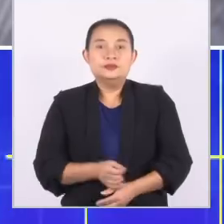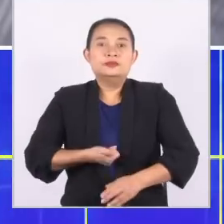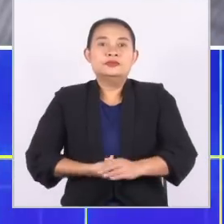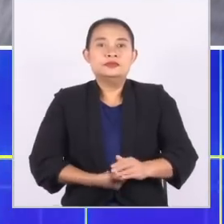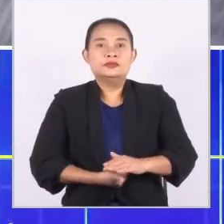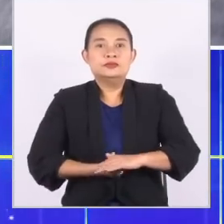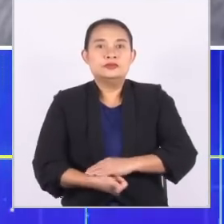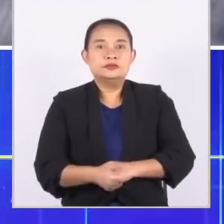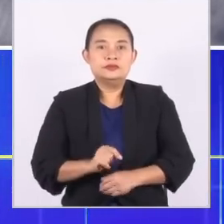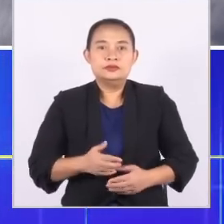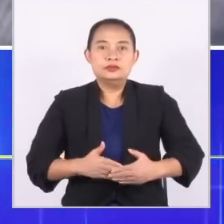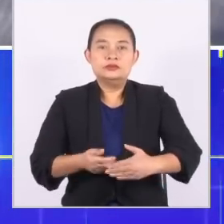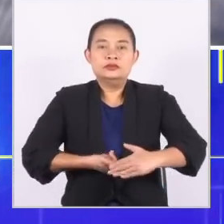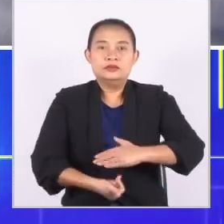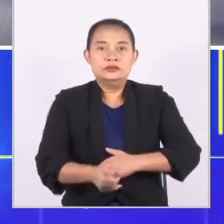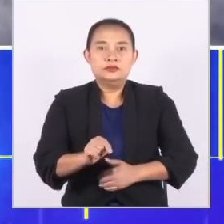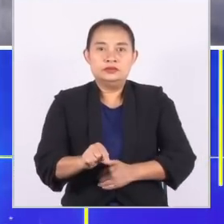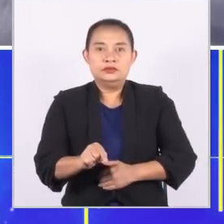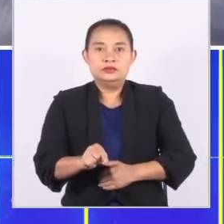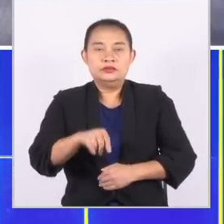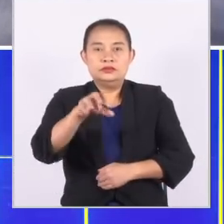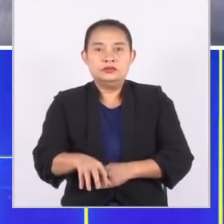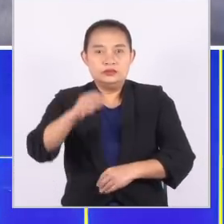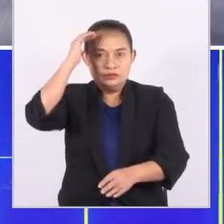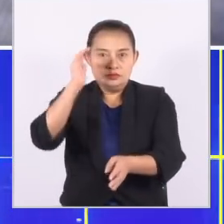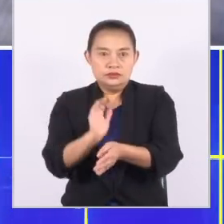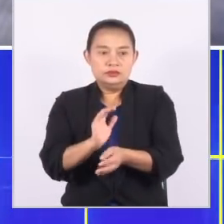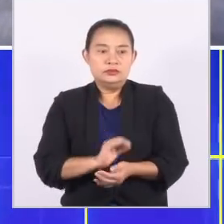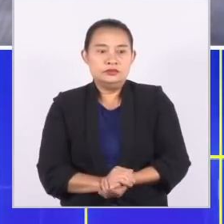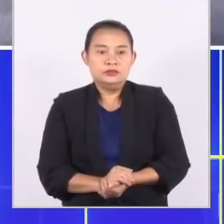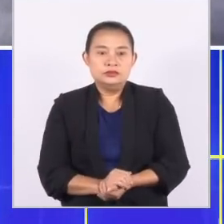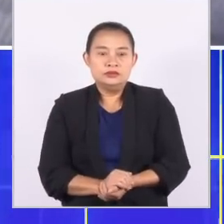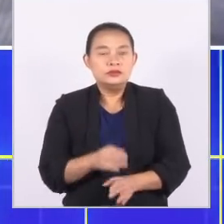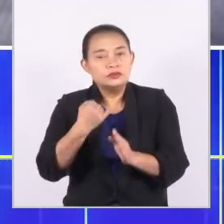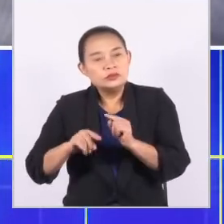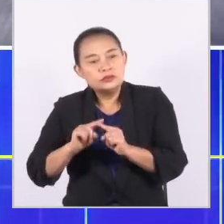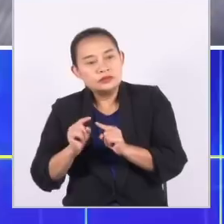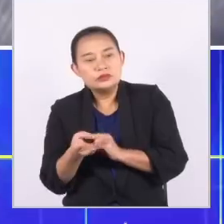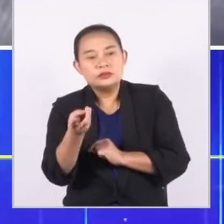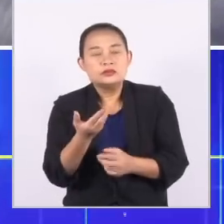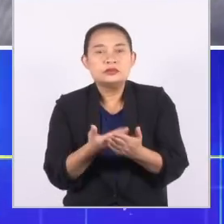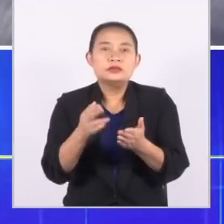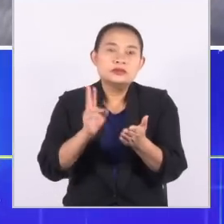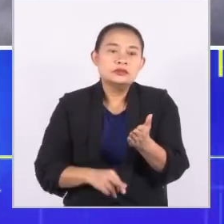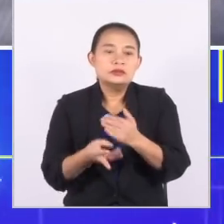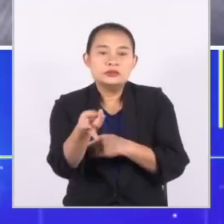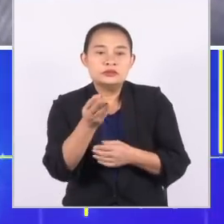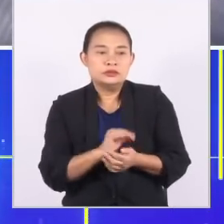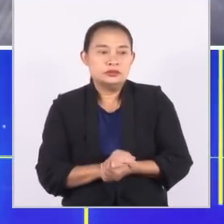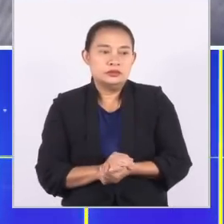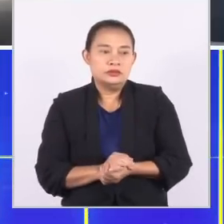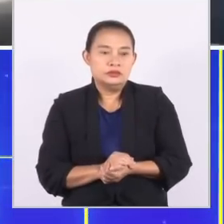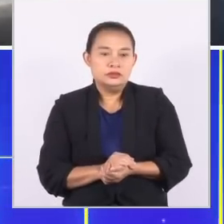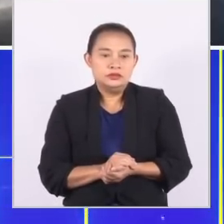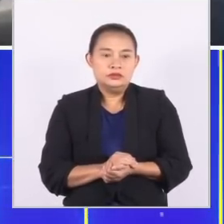คะแต่ว่าเรื่องคดีความก็เดี๋ยวว่ากันนะต้องให้ไปรักษาตัวที่โรงพยาบาลก่อนแล้วเดี๋ยวว่ากัน นี่คุณอังคารเลขนอกแฟน